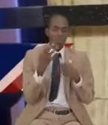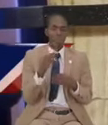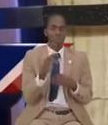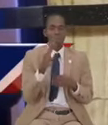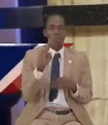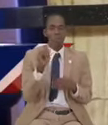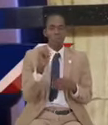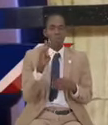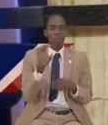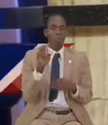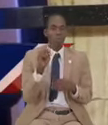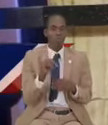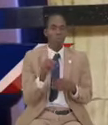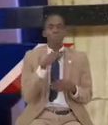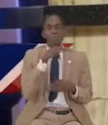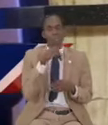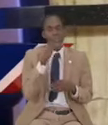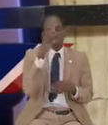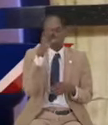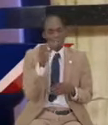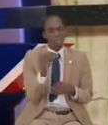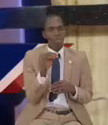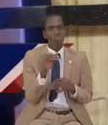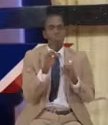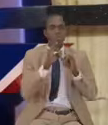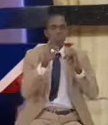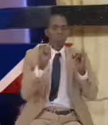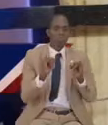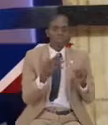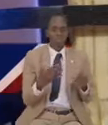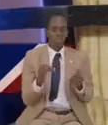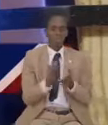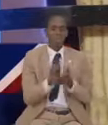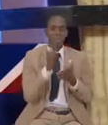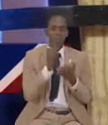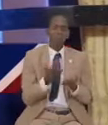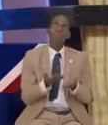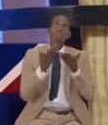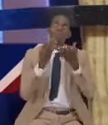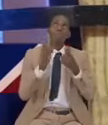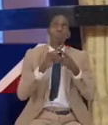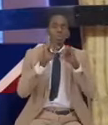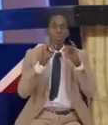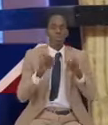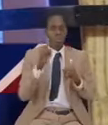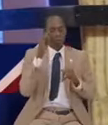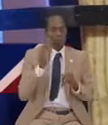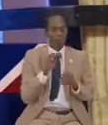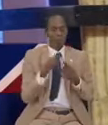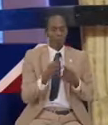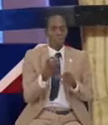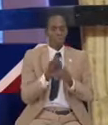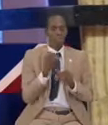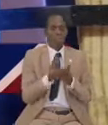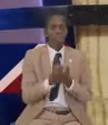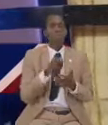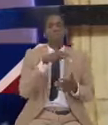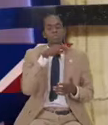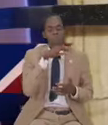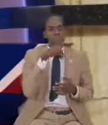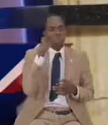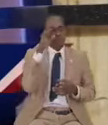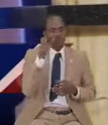la viande suit l'homme ce qui est sacrifié aux idoles et pour nous de manger cela cela sur l'homme mais plus que